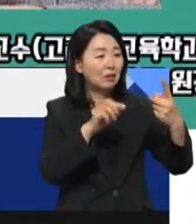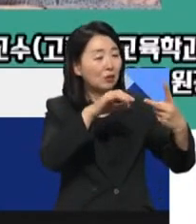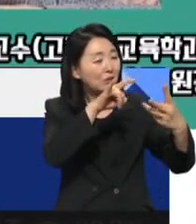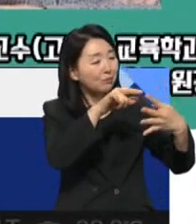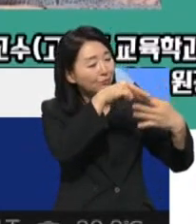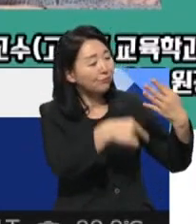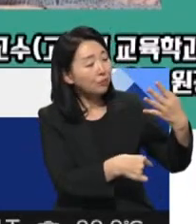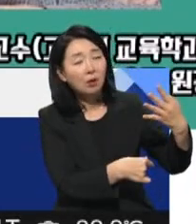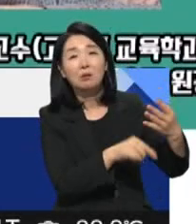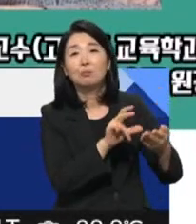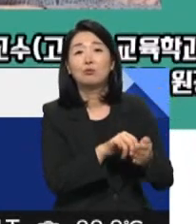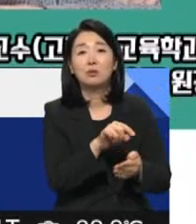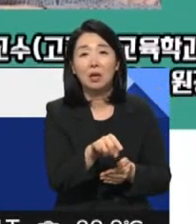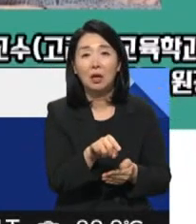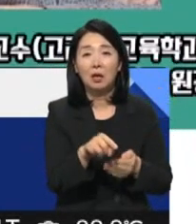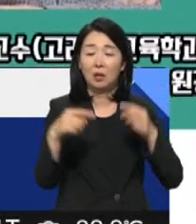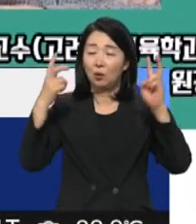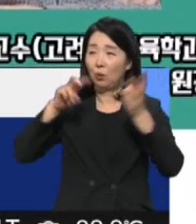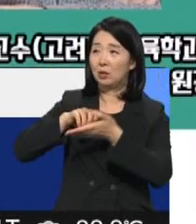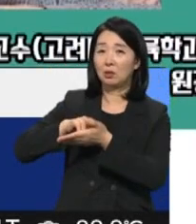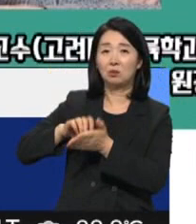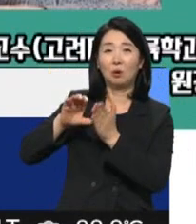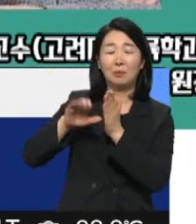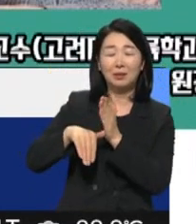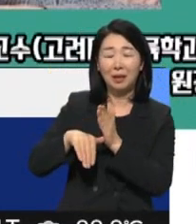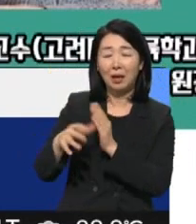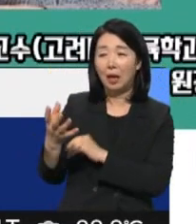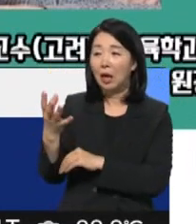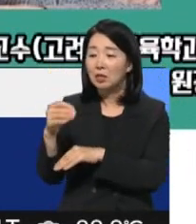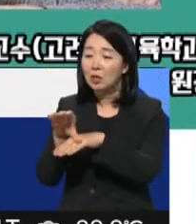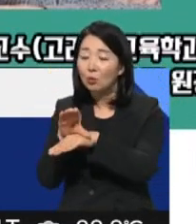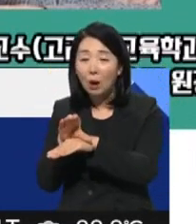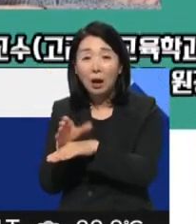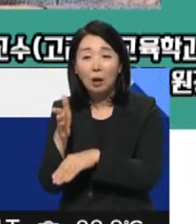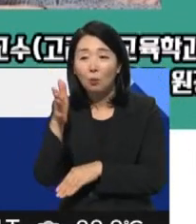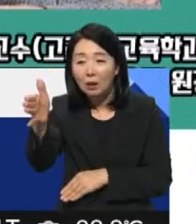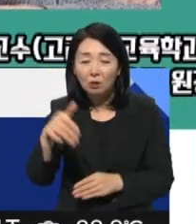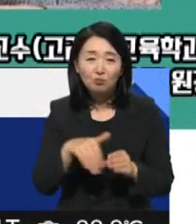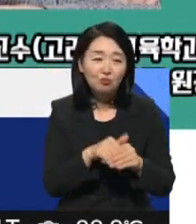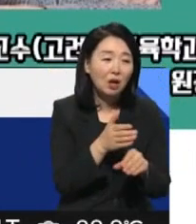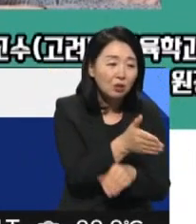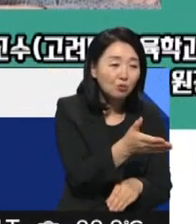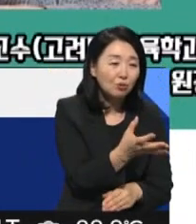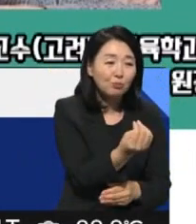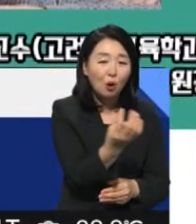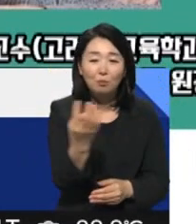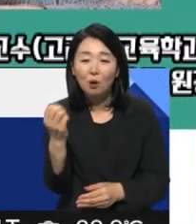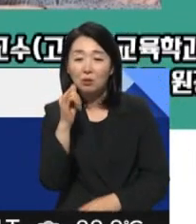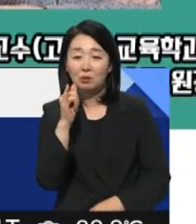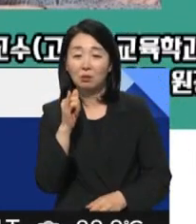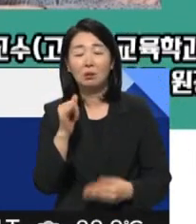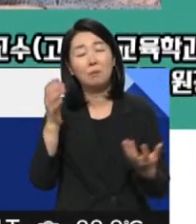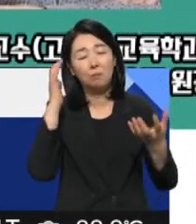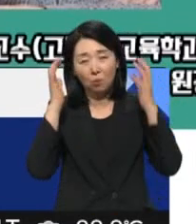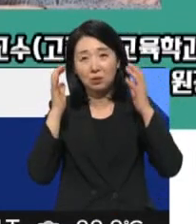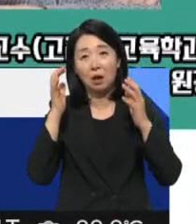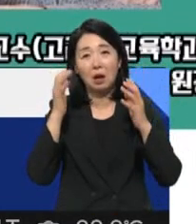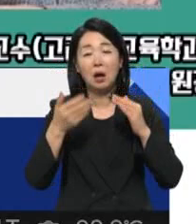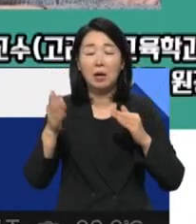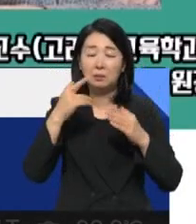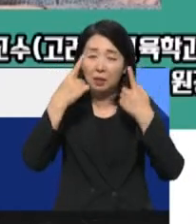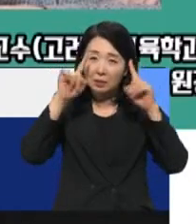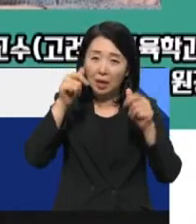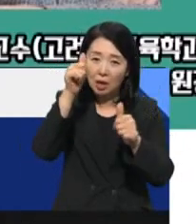있고 그렇죠. 또 뭐 취업의 이익과 불이익이 있고 이런 여러 가지가 다 복합적으로 되어 있는데 그렇죠. 입시 하나